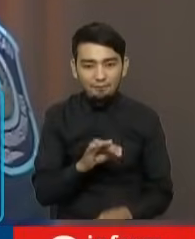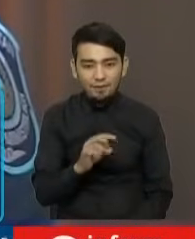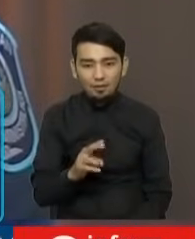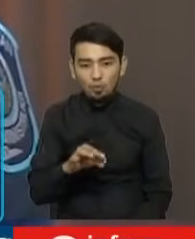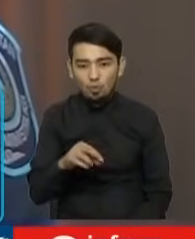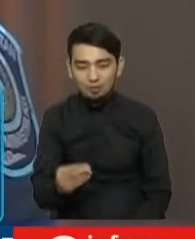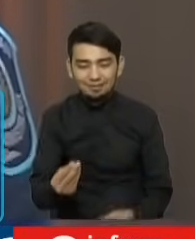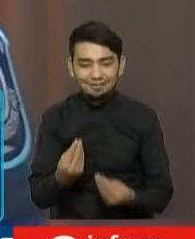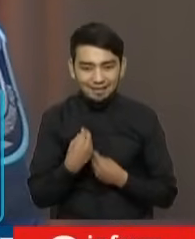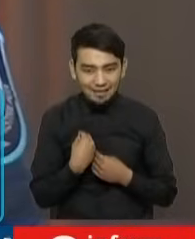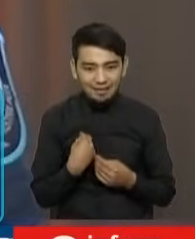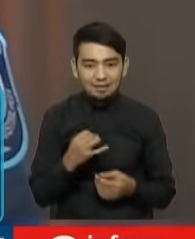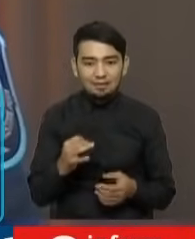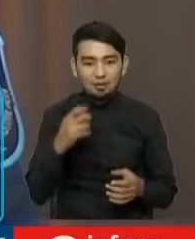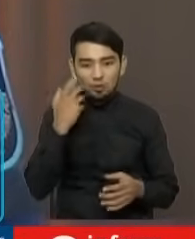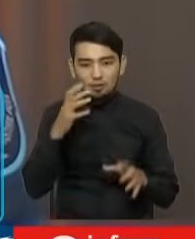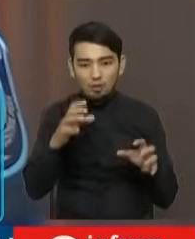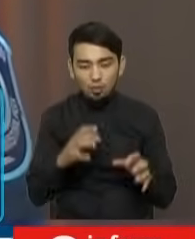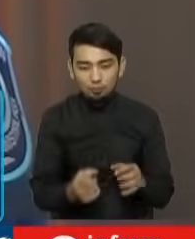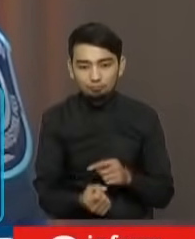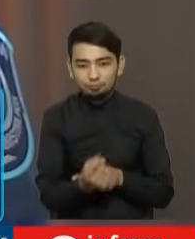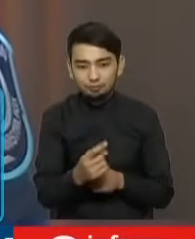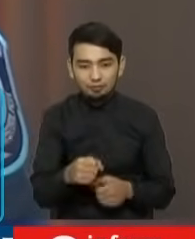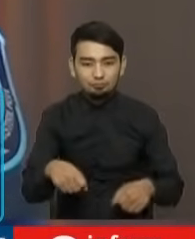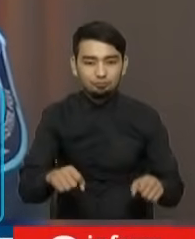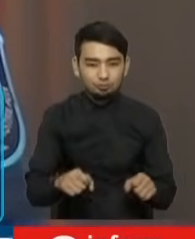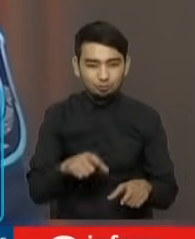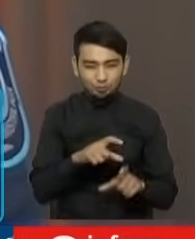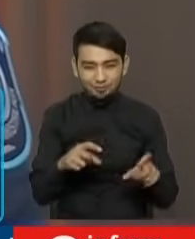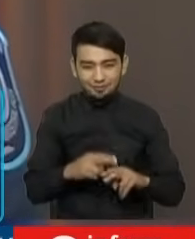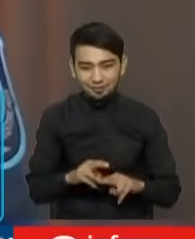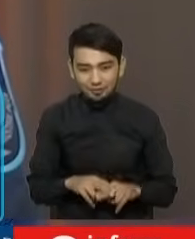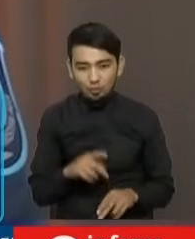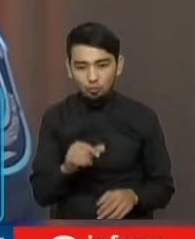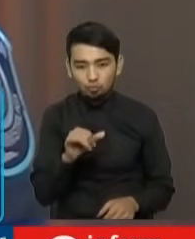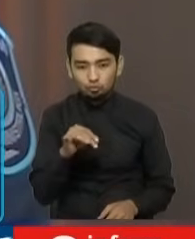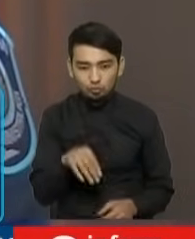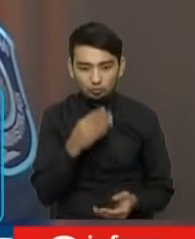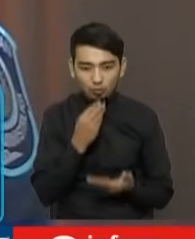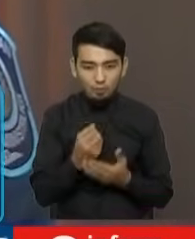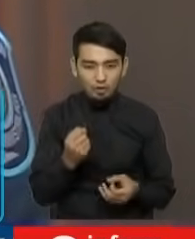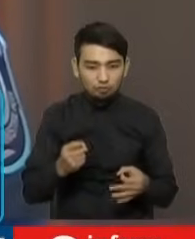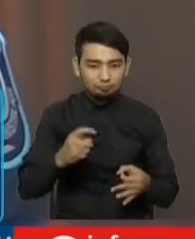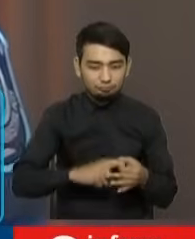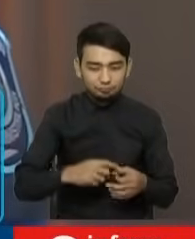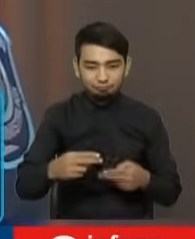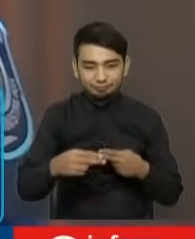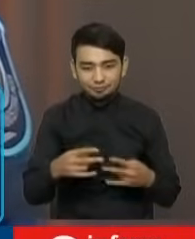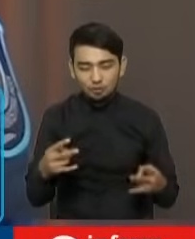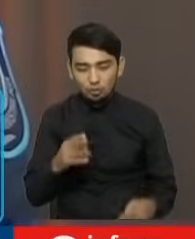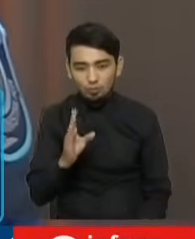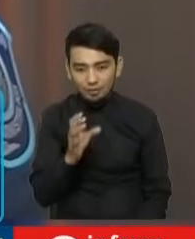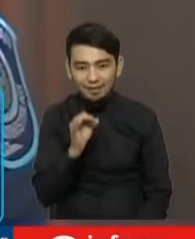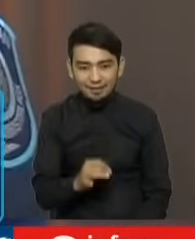После вступления закона водителям мопедов необходимо поставить на учет свои транспортные средства. Кроме